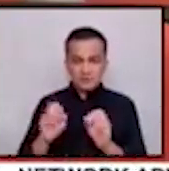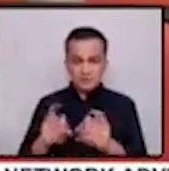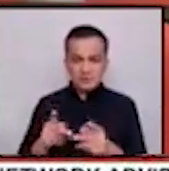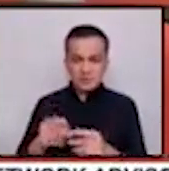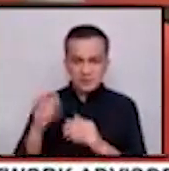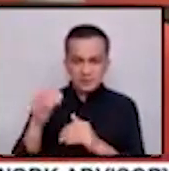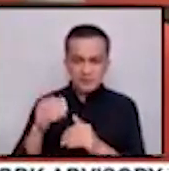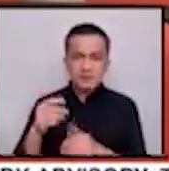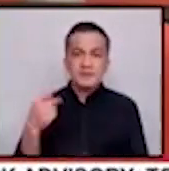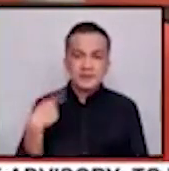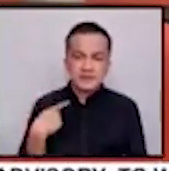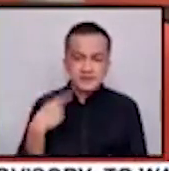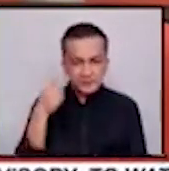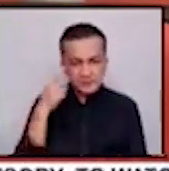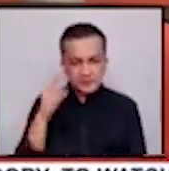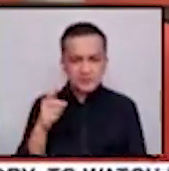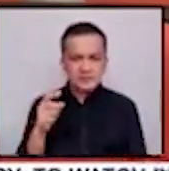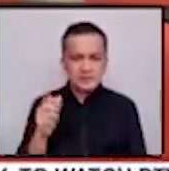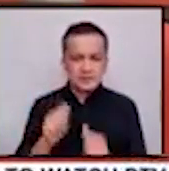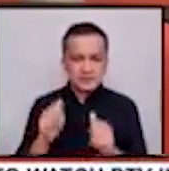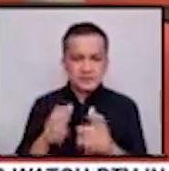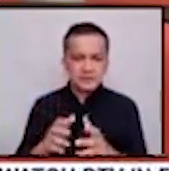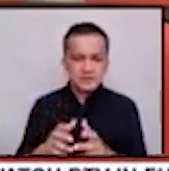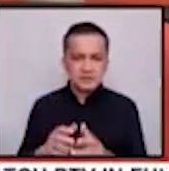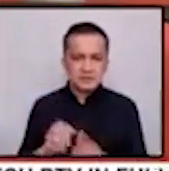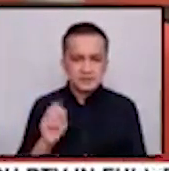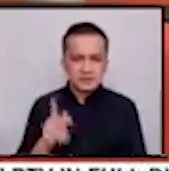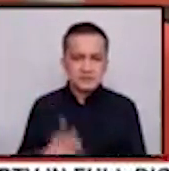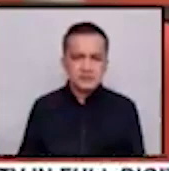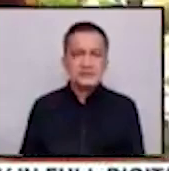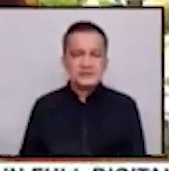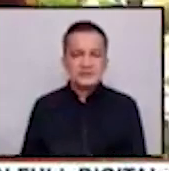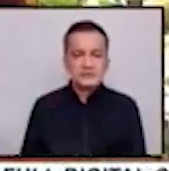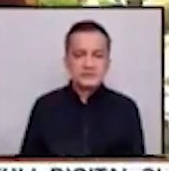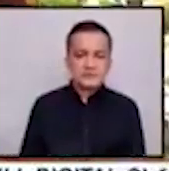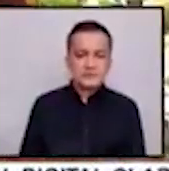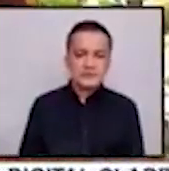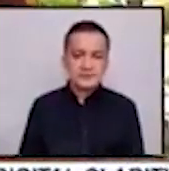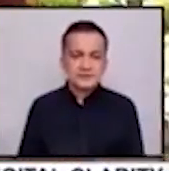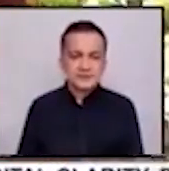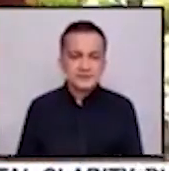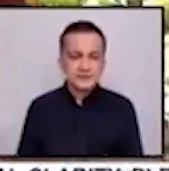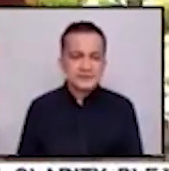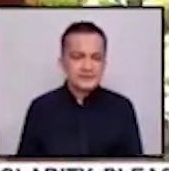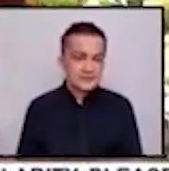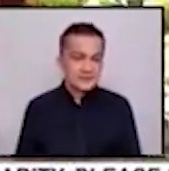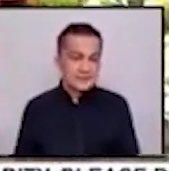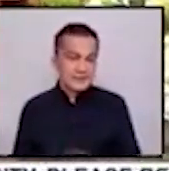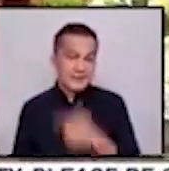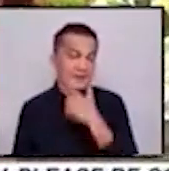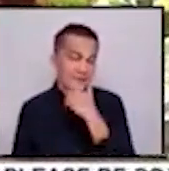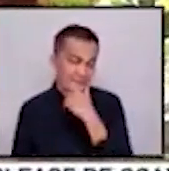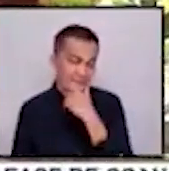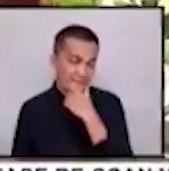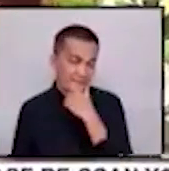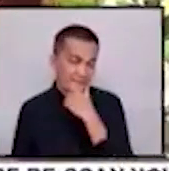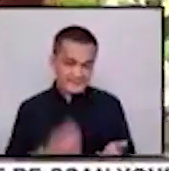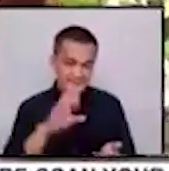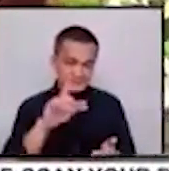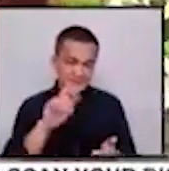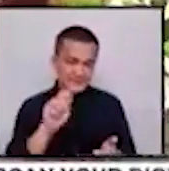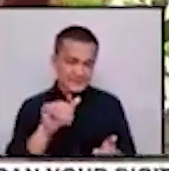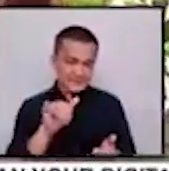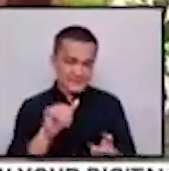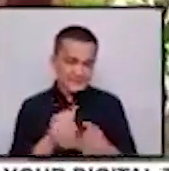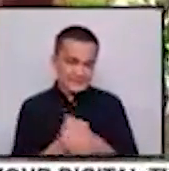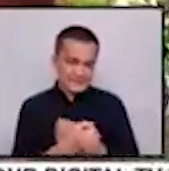the showbiz. Okay naman. Alright, si Clay din eh. Ang kanyang minamahal ay Mr. Grand International.